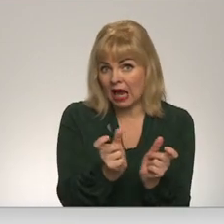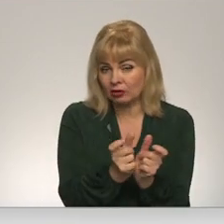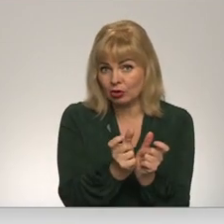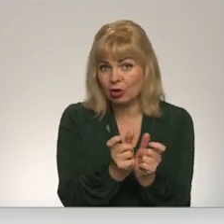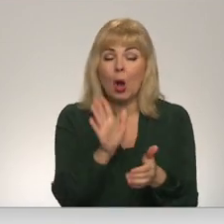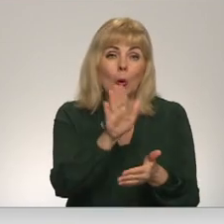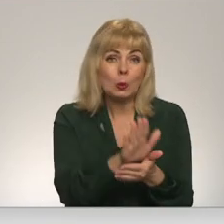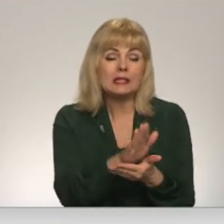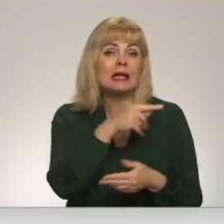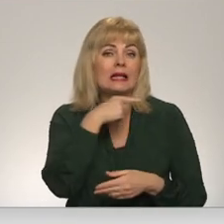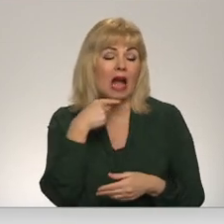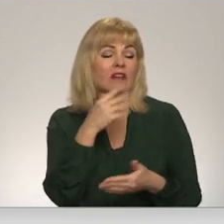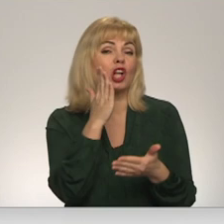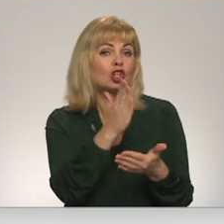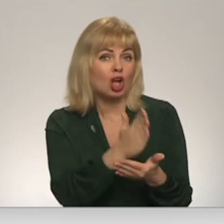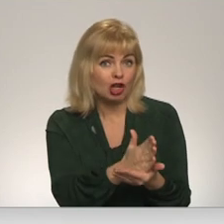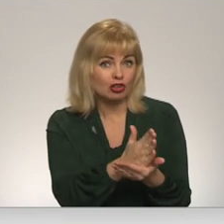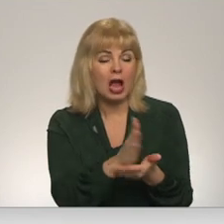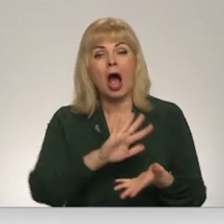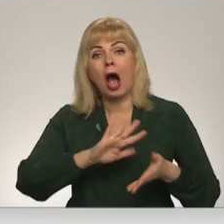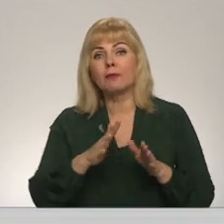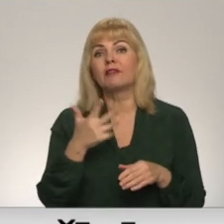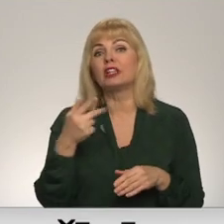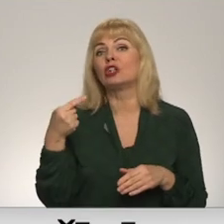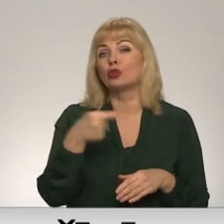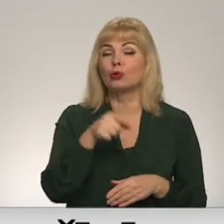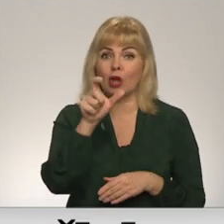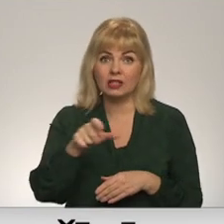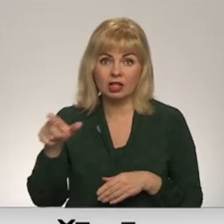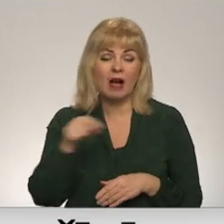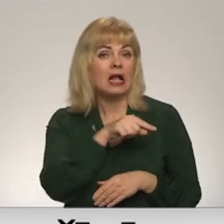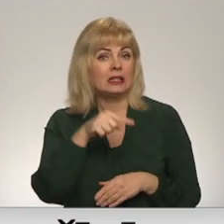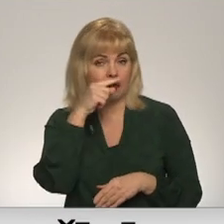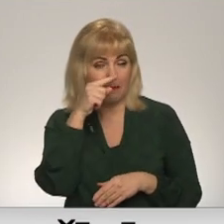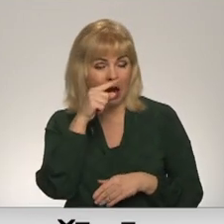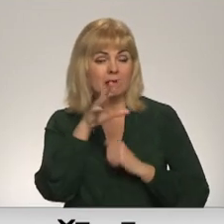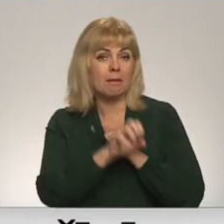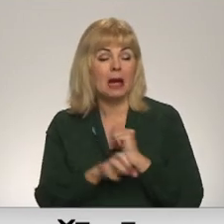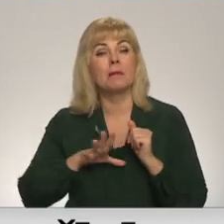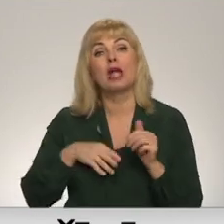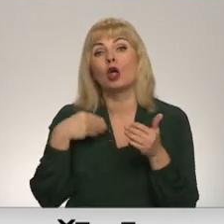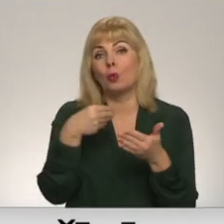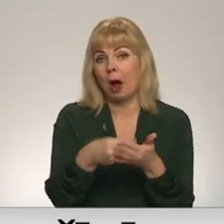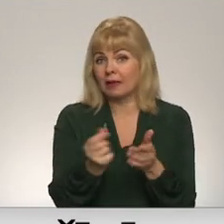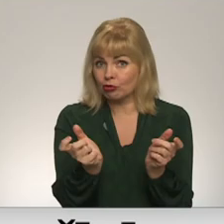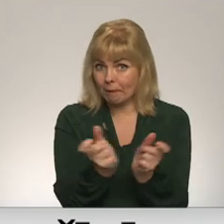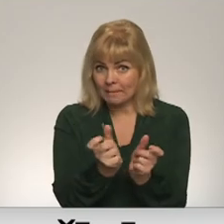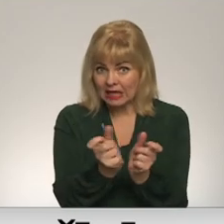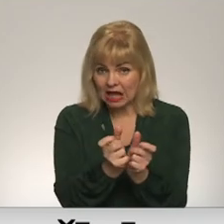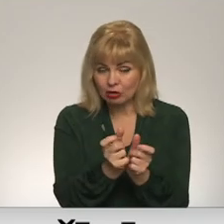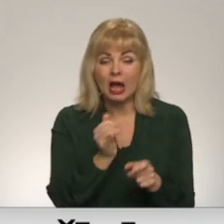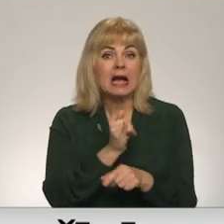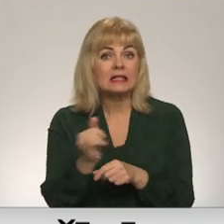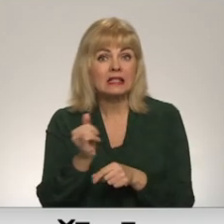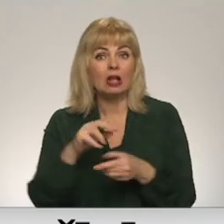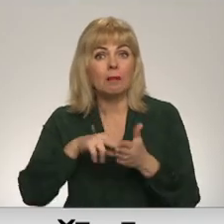biļetes uz Krieviju tieši. Tie ir aptuveni 3000 cilvēki, kas līdz marta beigām bija iegādājušies biļetes, un tātad attiecīgi viņu ceļojuma